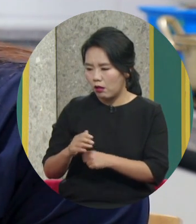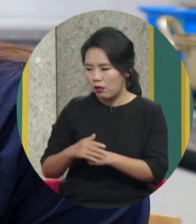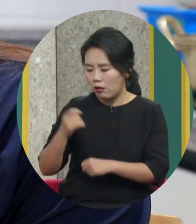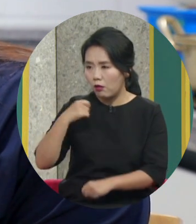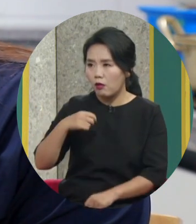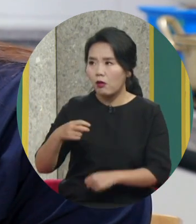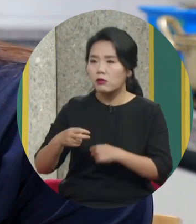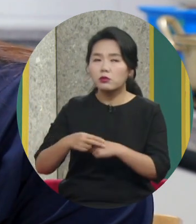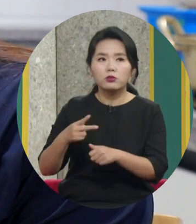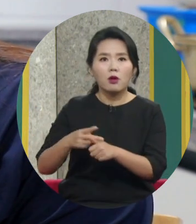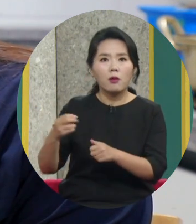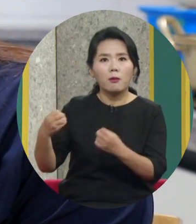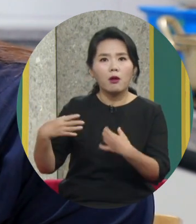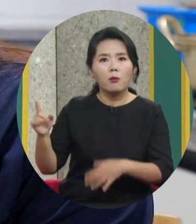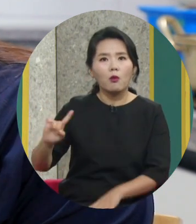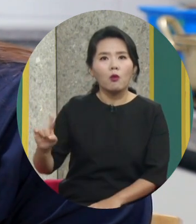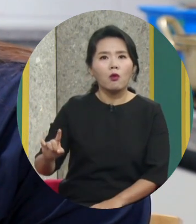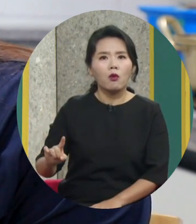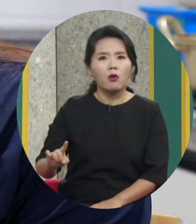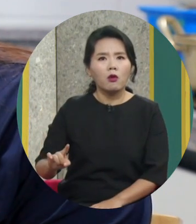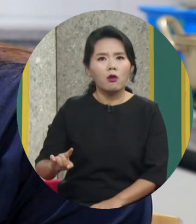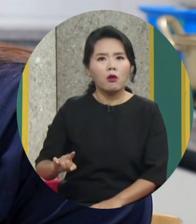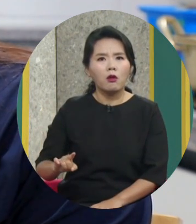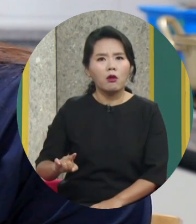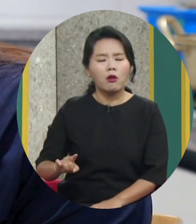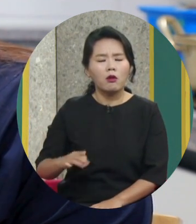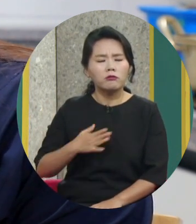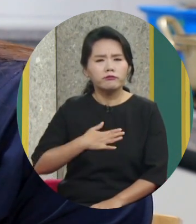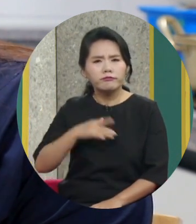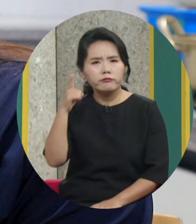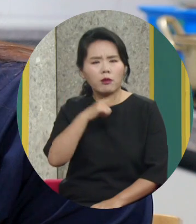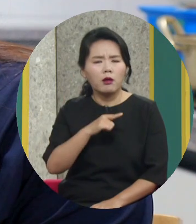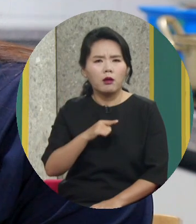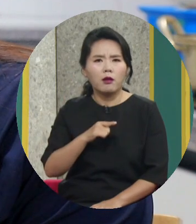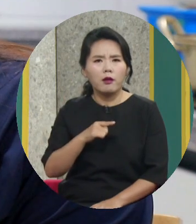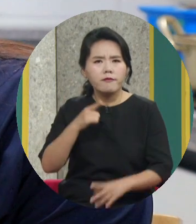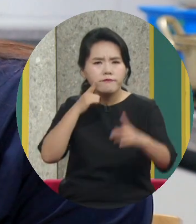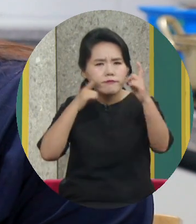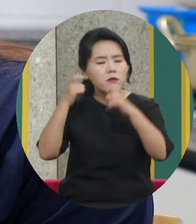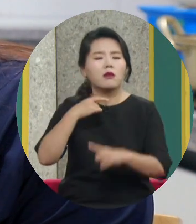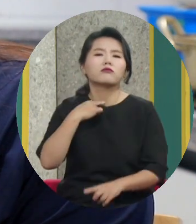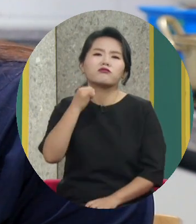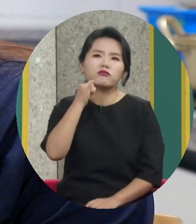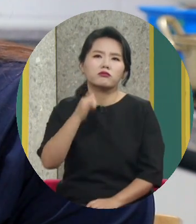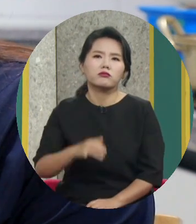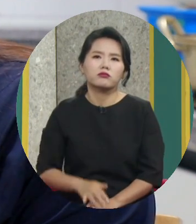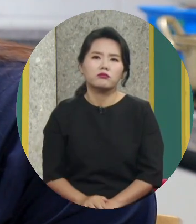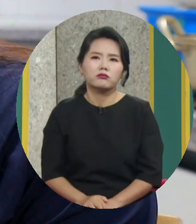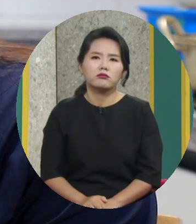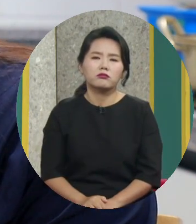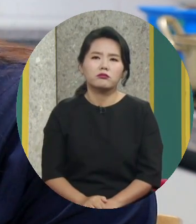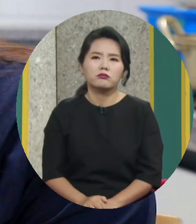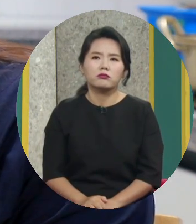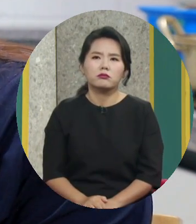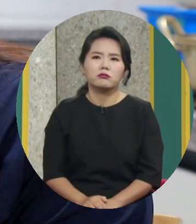의사가 저러냐고 막 되게 항의했던 적도 있었고 그랬거든요. 그래서 장애라는 거를